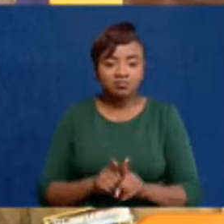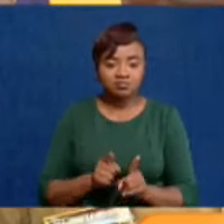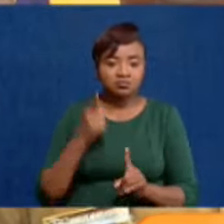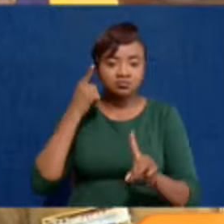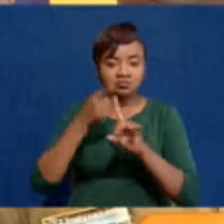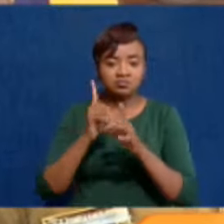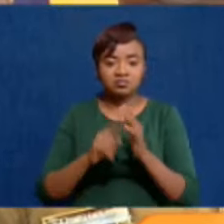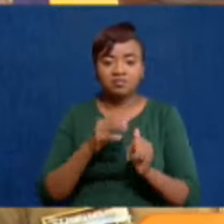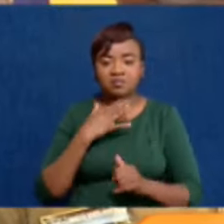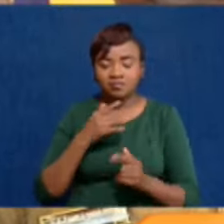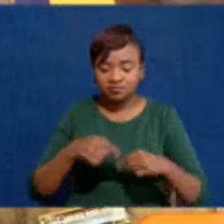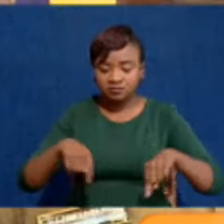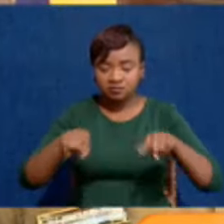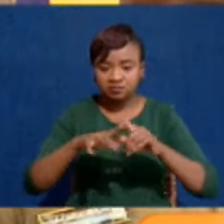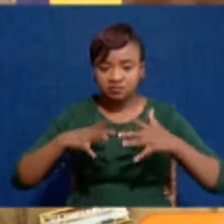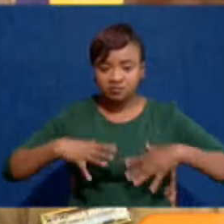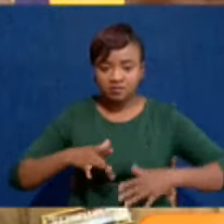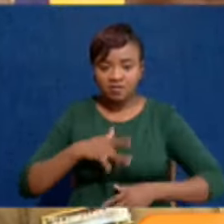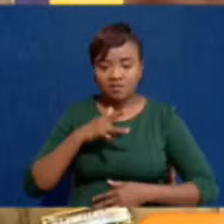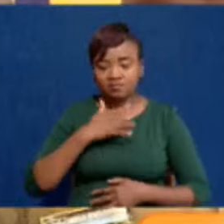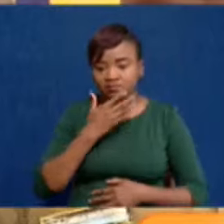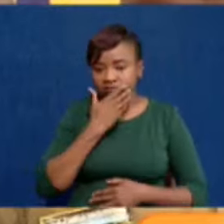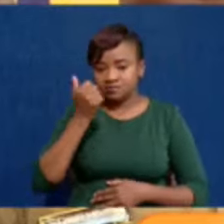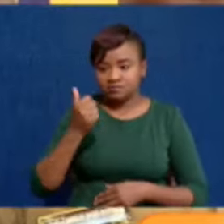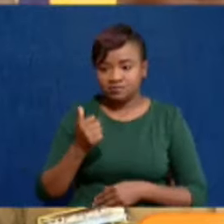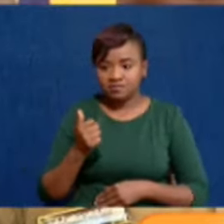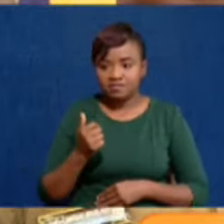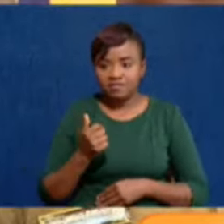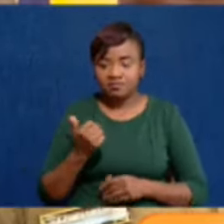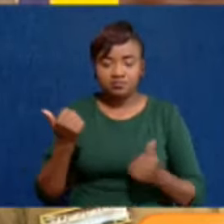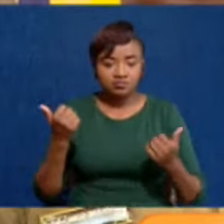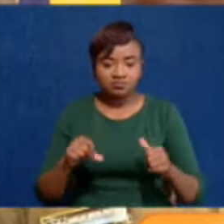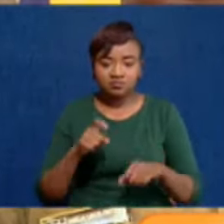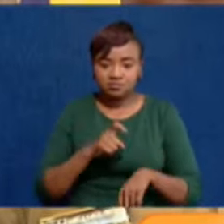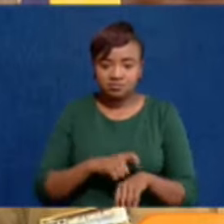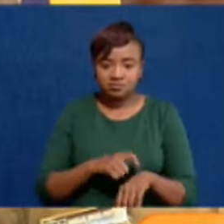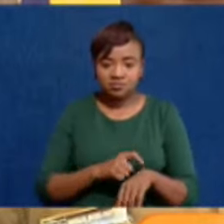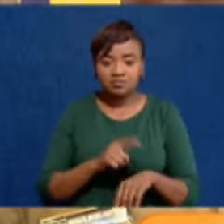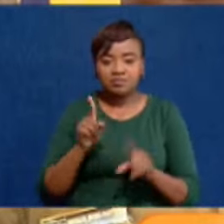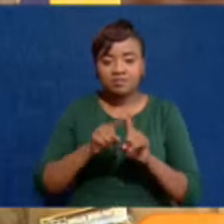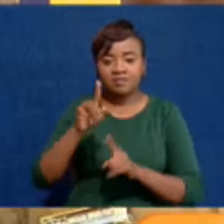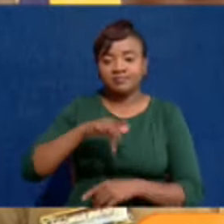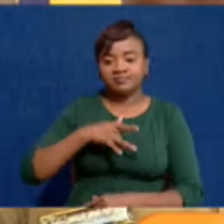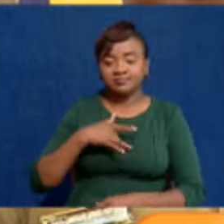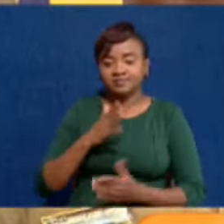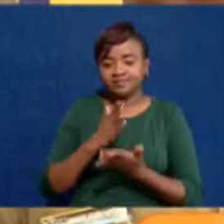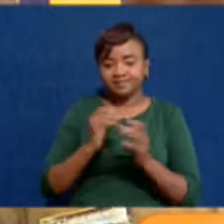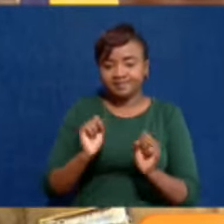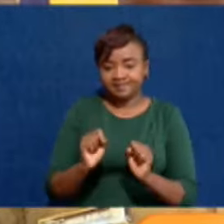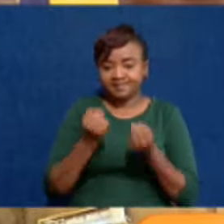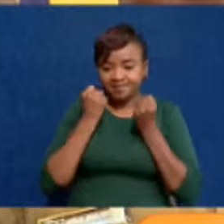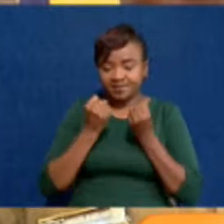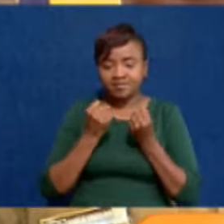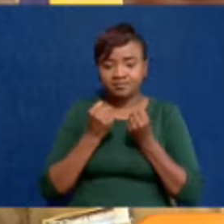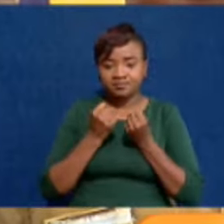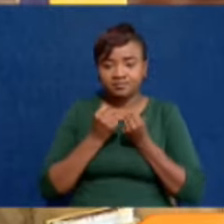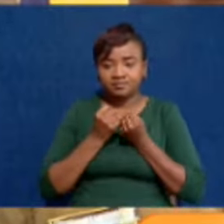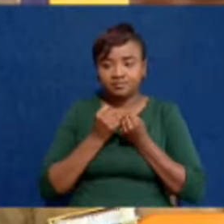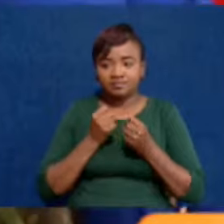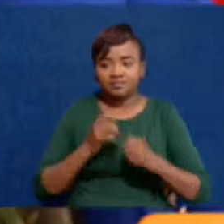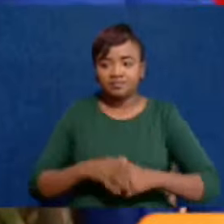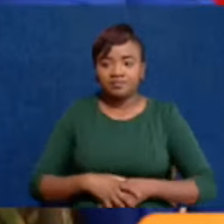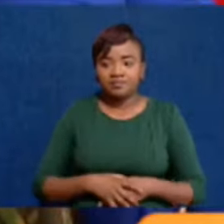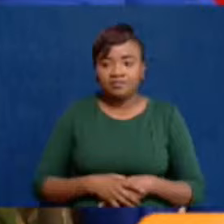placed at any moment, not only feeling that she or he is safe, but to be safe at all